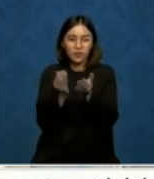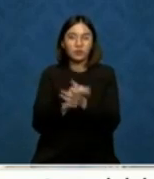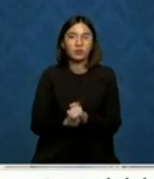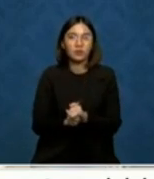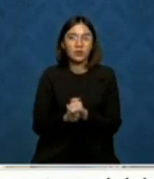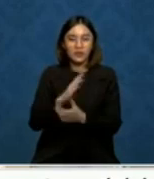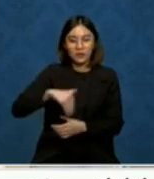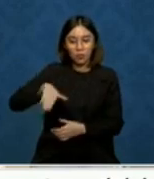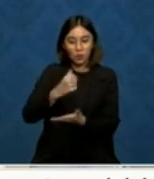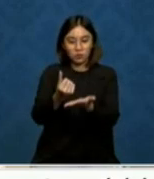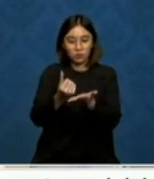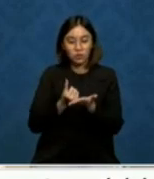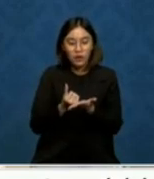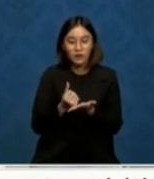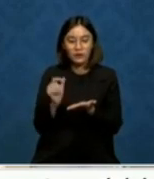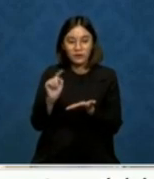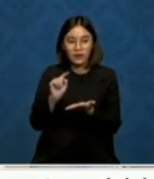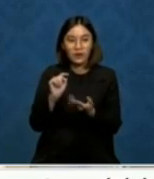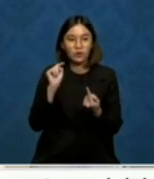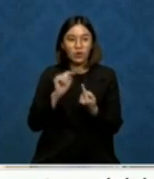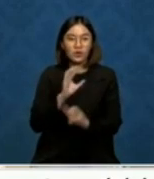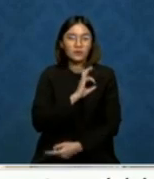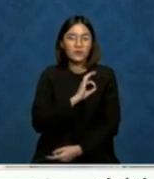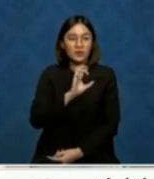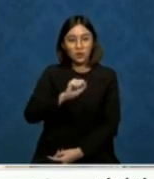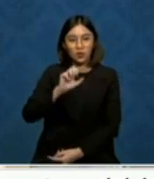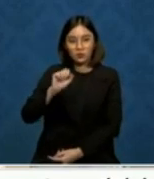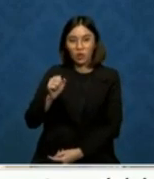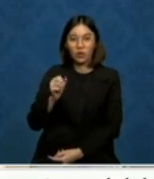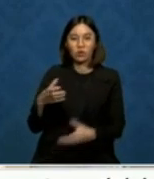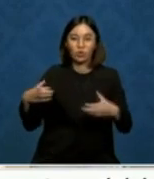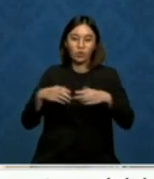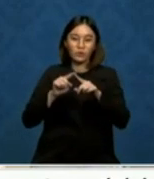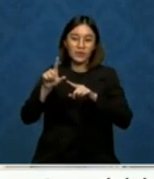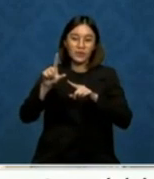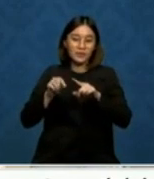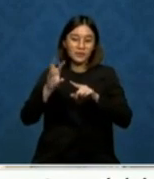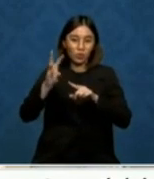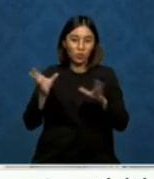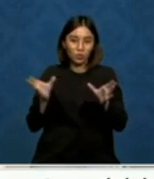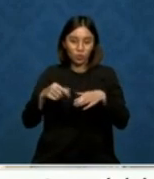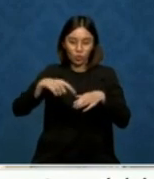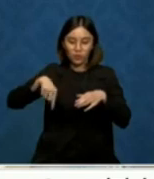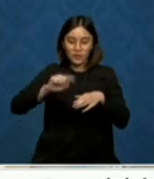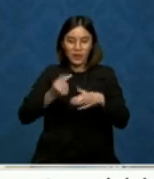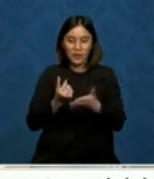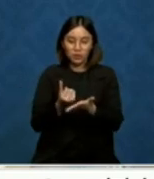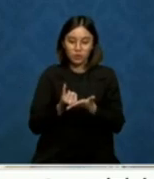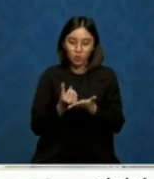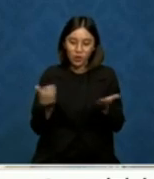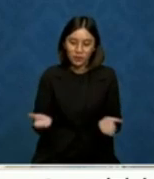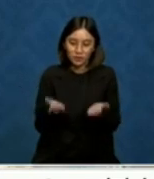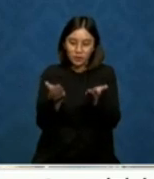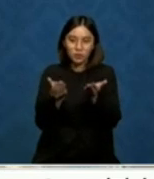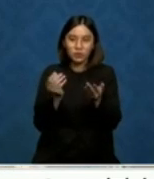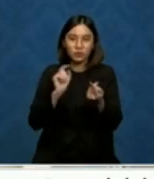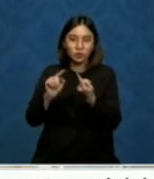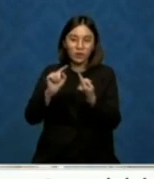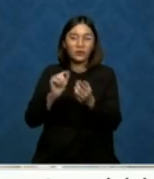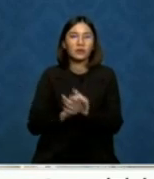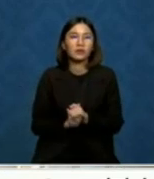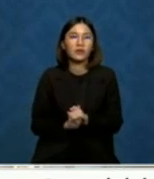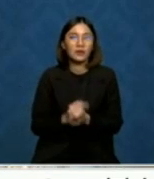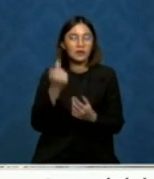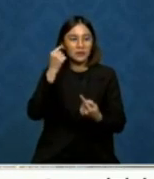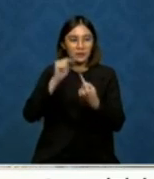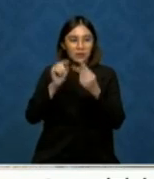ราช่วยกันครับในสมาชิกสภาผู้แทนราษฎรชุดที่26นี้นะครับเราจะช่วยกันผลักดันนะครับให้